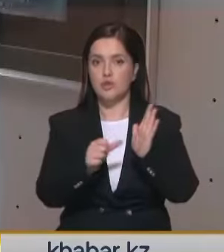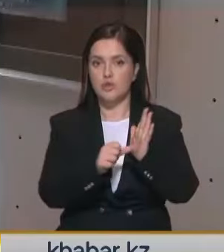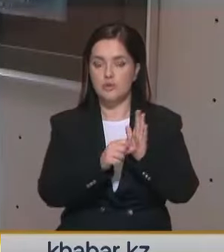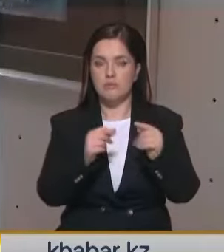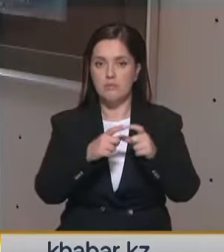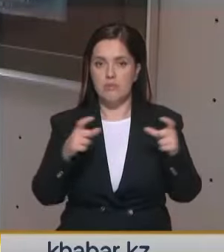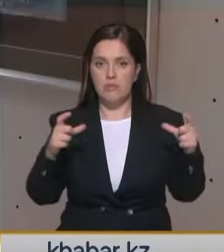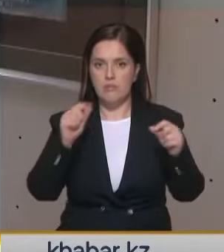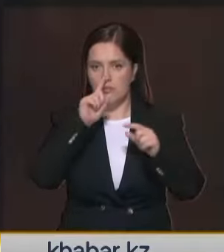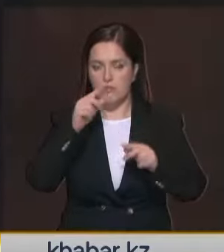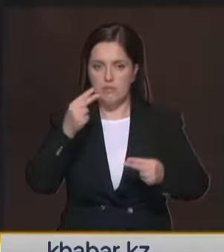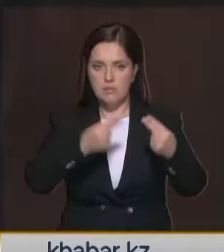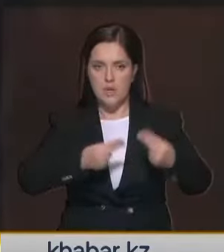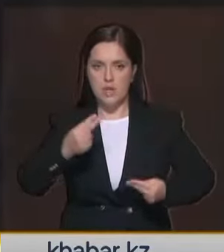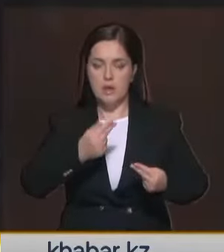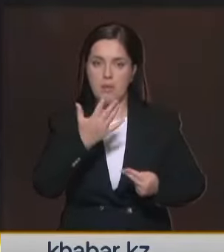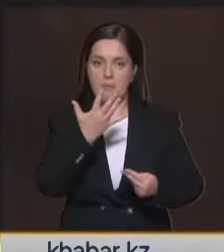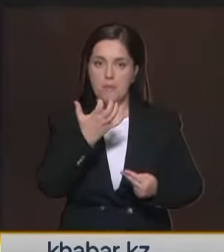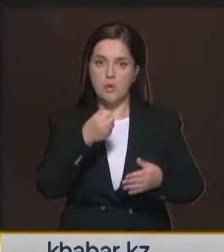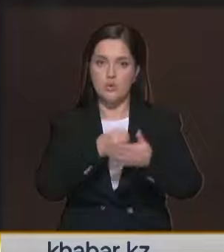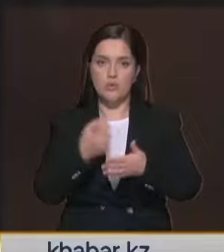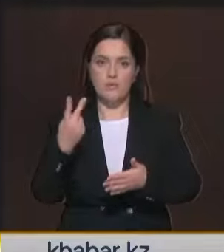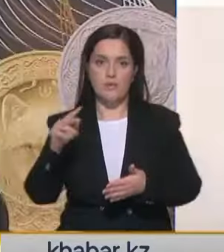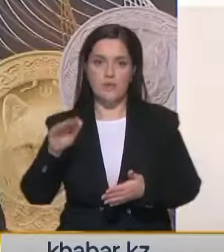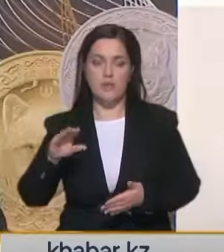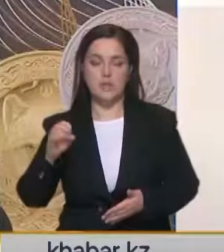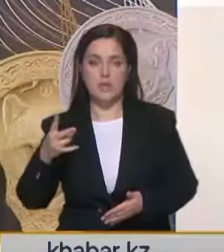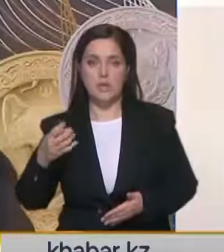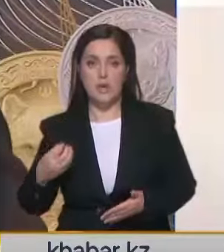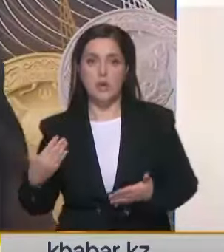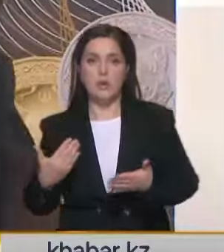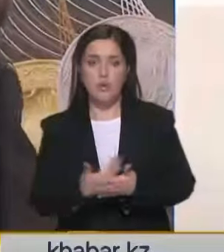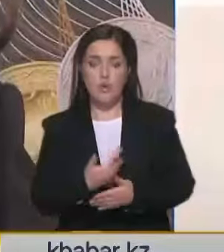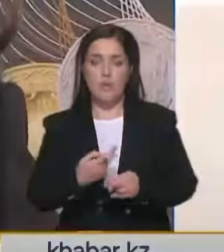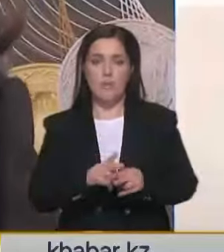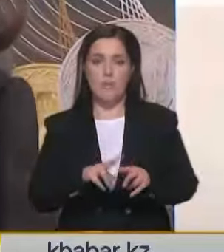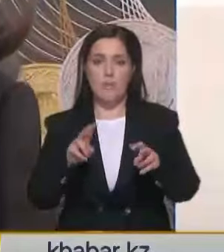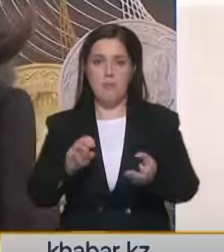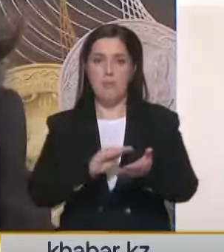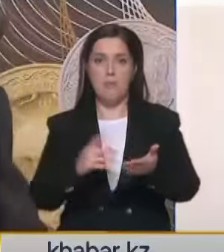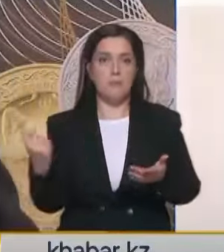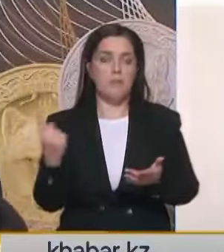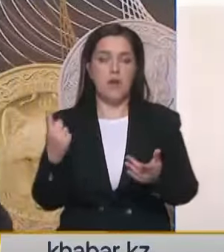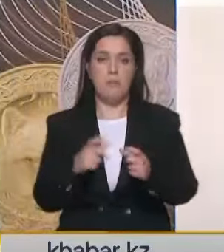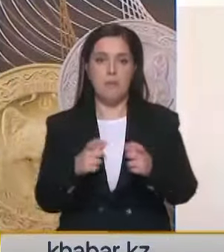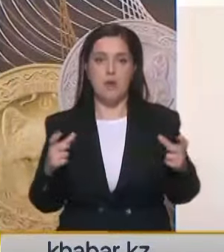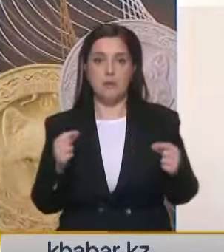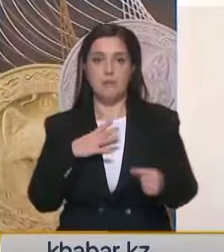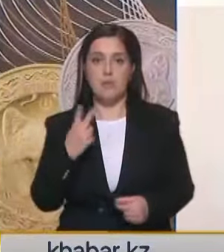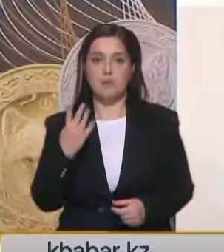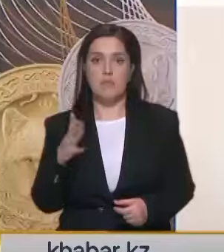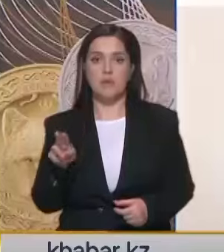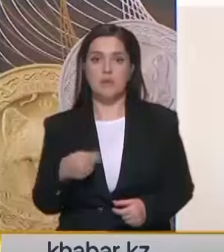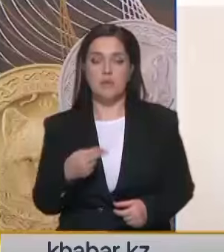с оригинальным дизайном от 500 до 20 тысяч тенге. Новая серия «Сакский стиль». Первая банкнота была выпущена